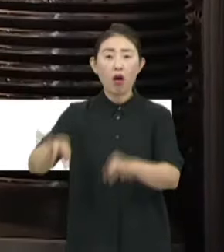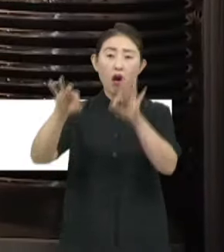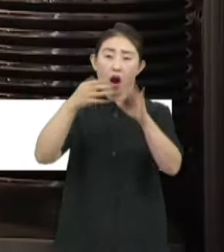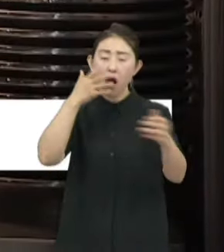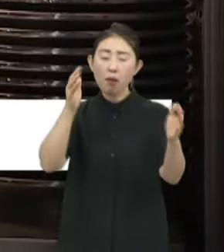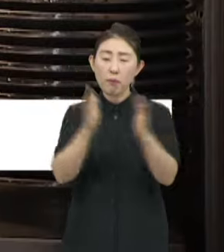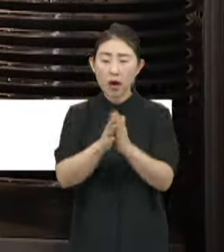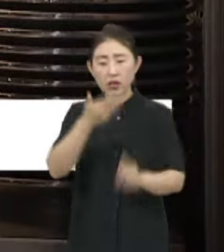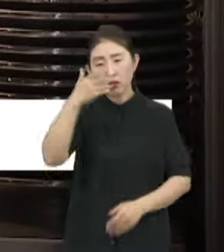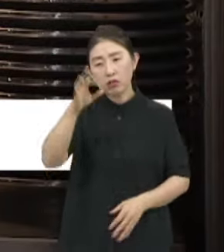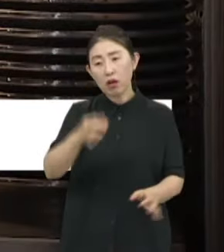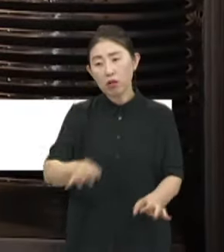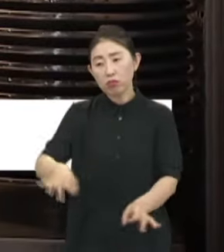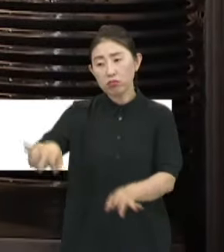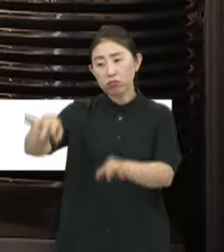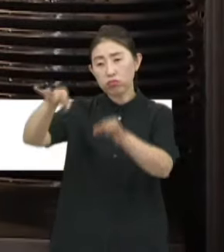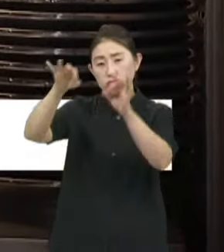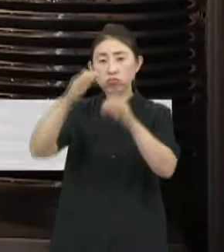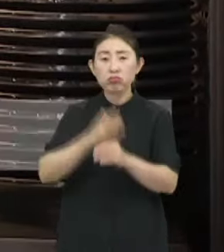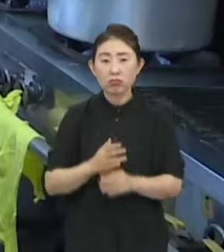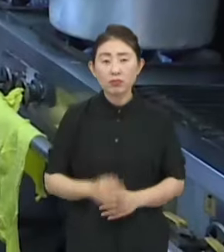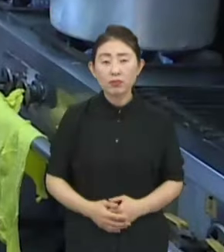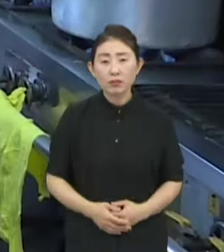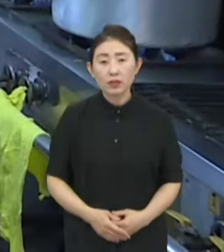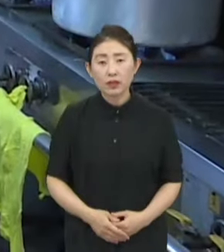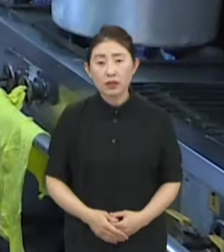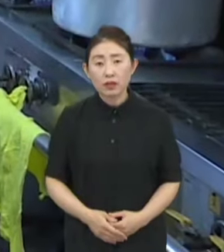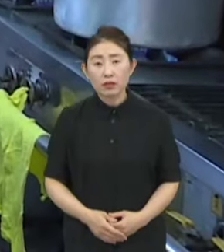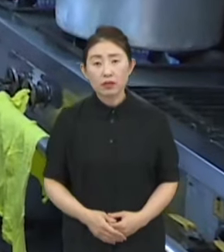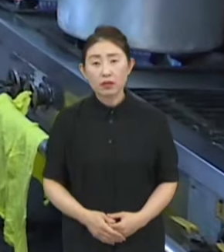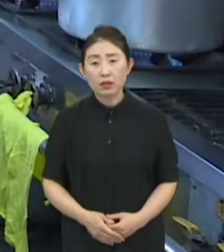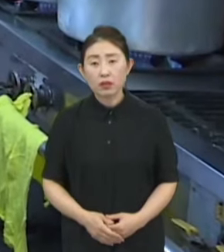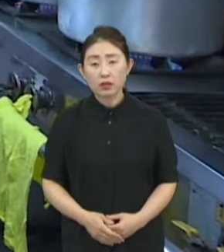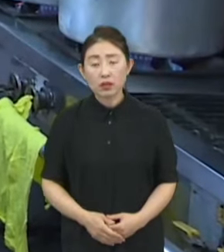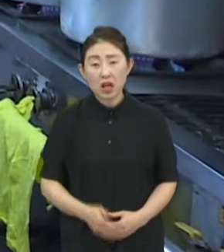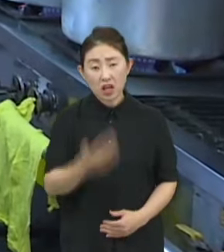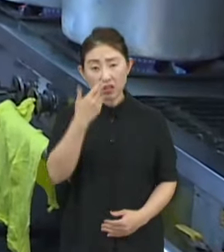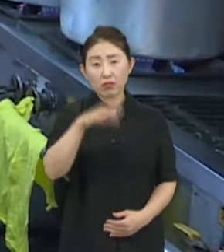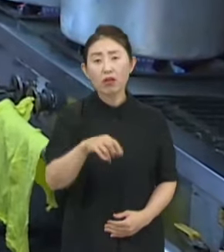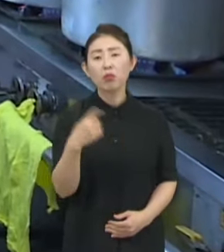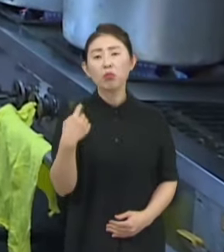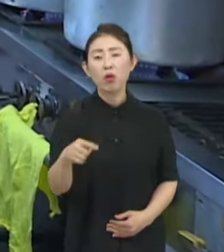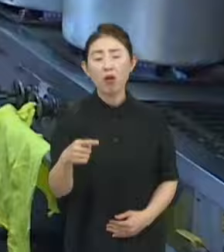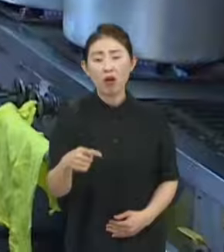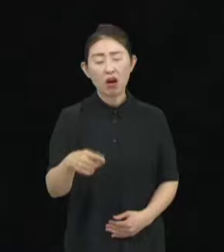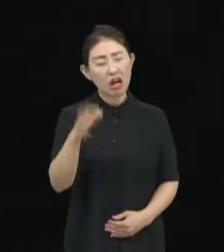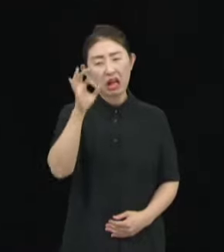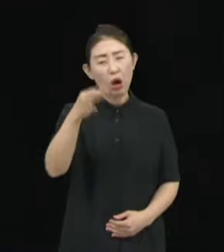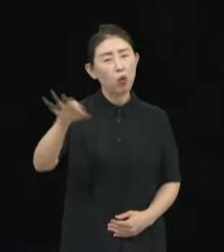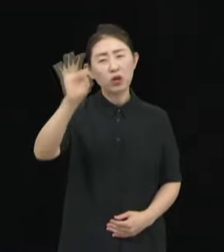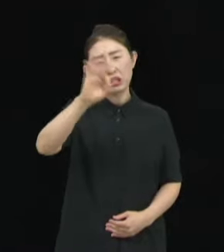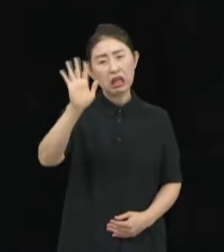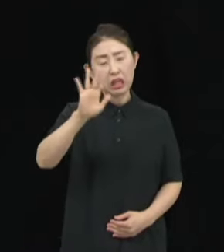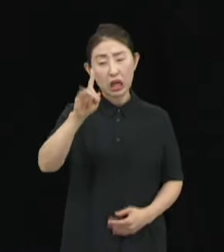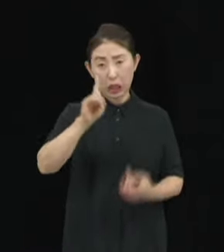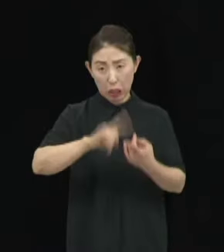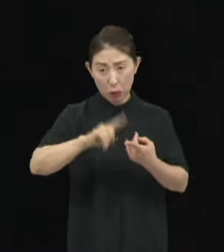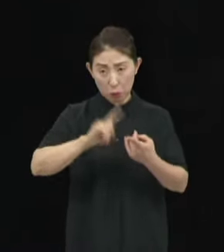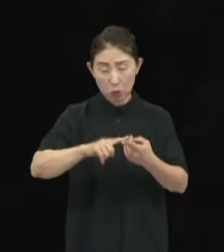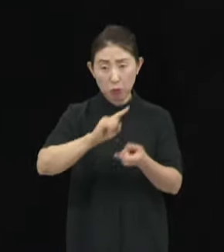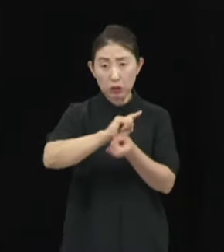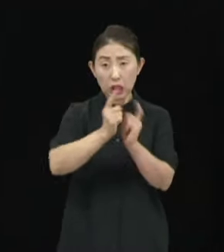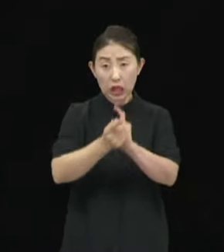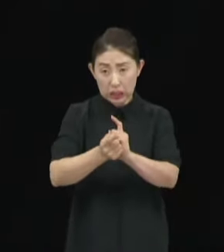물가의 상승을 부추기고 있는 거예요. 이런 가운데 일부 음식점에선 가격을 그대로 둔 채 삼겹살 등의